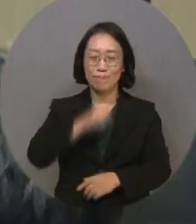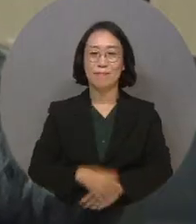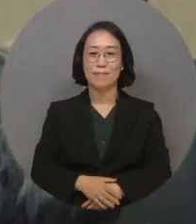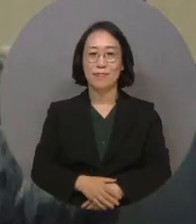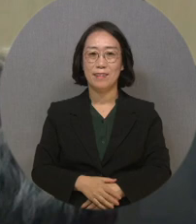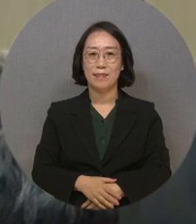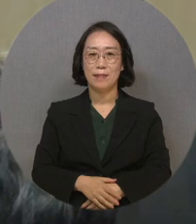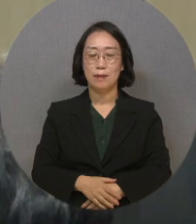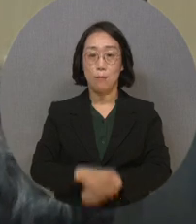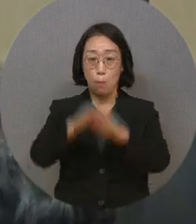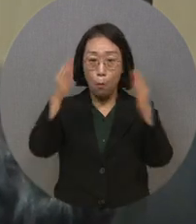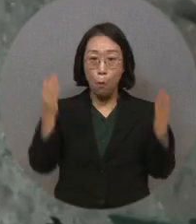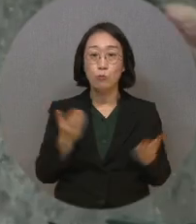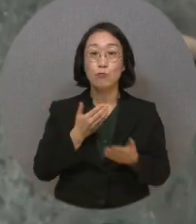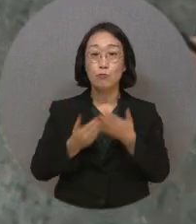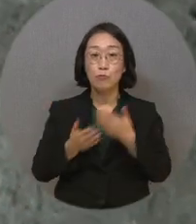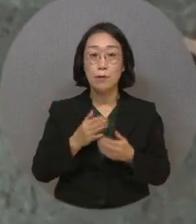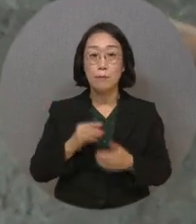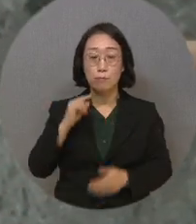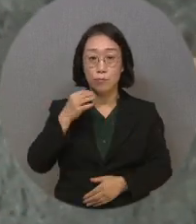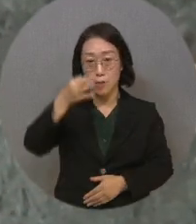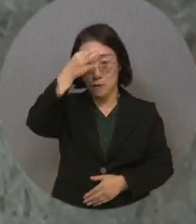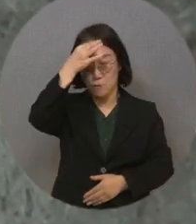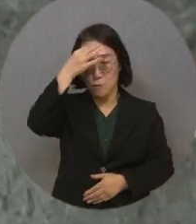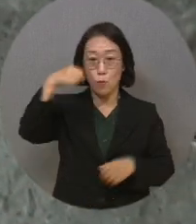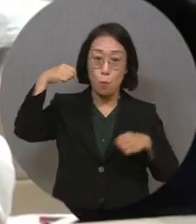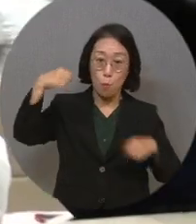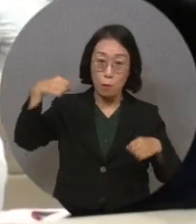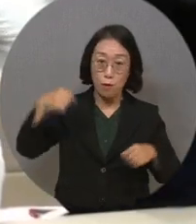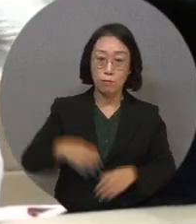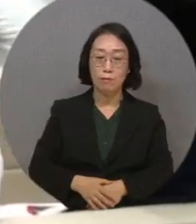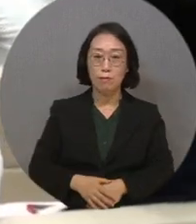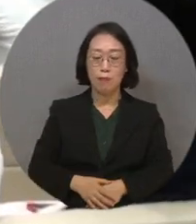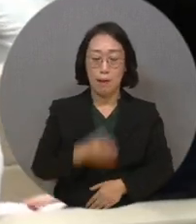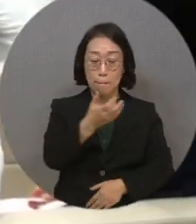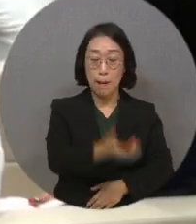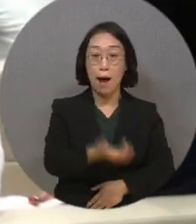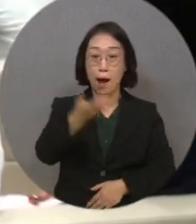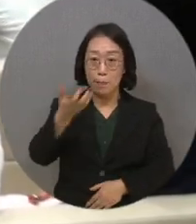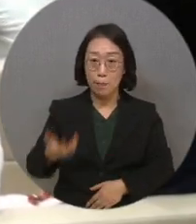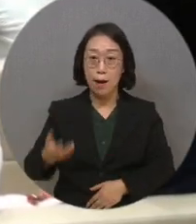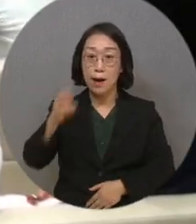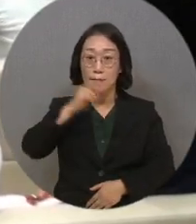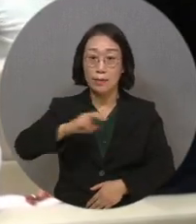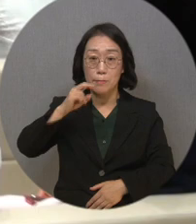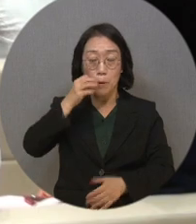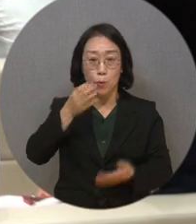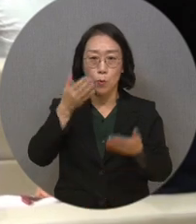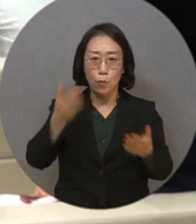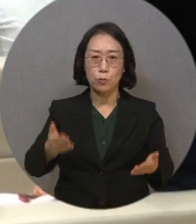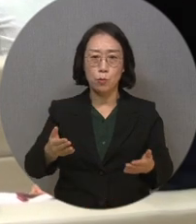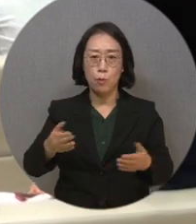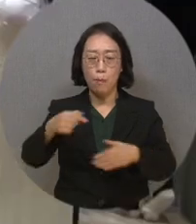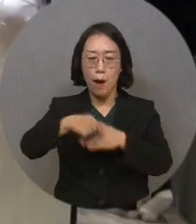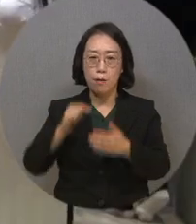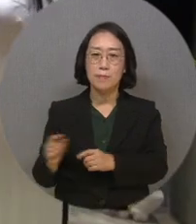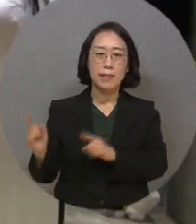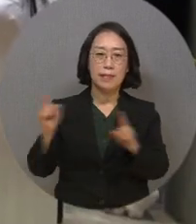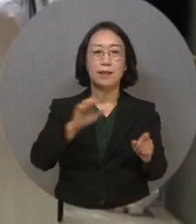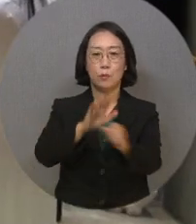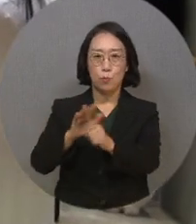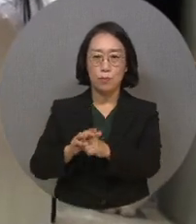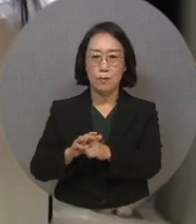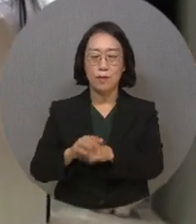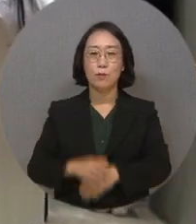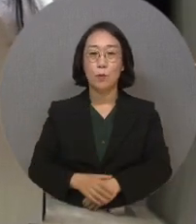모두 누림 문화예술 공연은 음악이 필요한 곳을 찾아가 공연을 통해 시민의 정서적 필요를 채워주는 사업으로